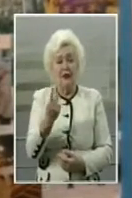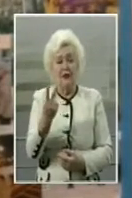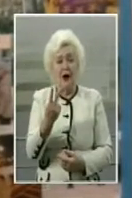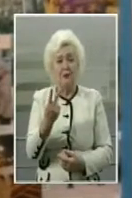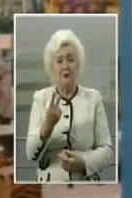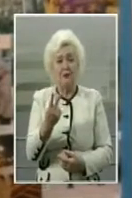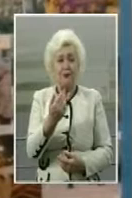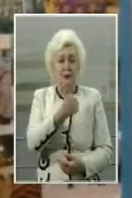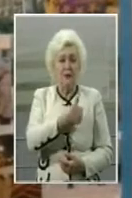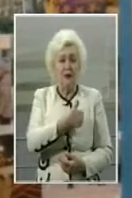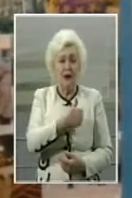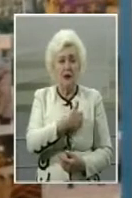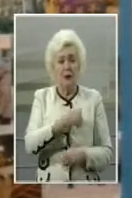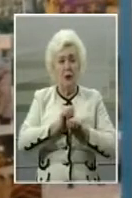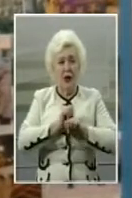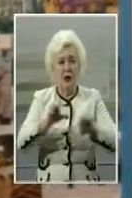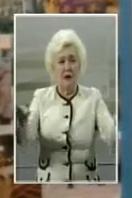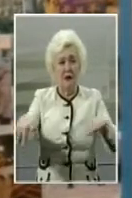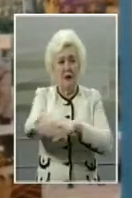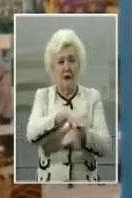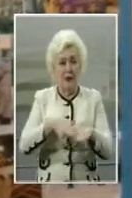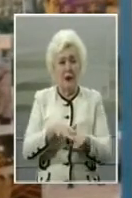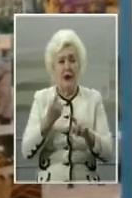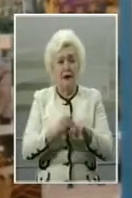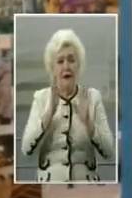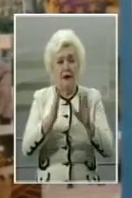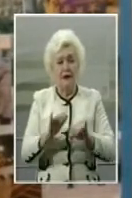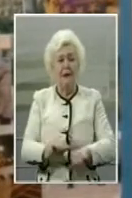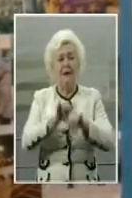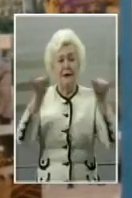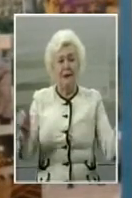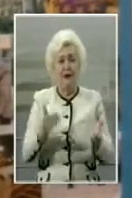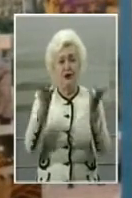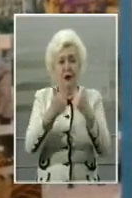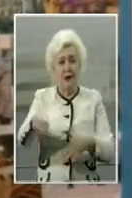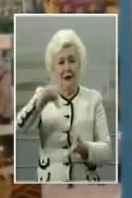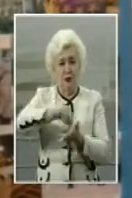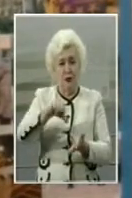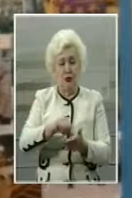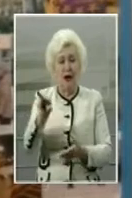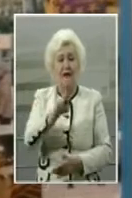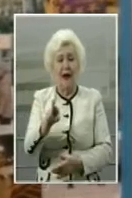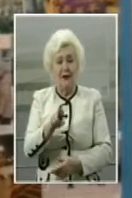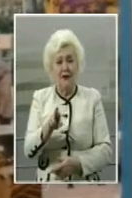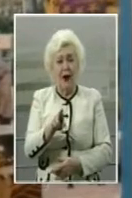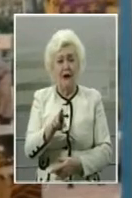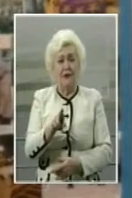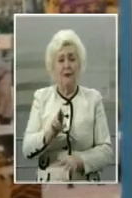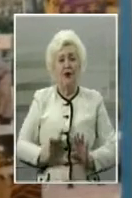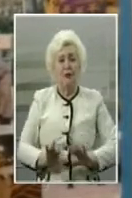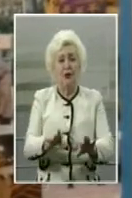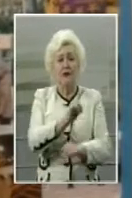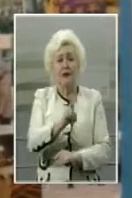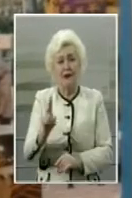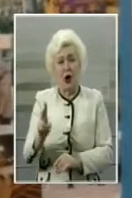перші дві спроби, от скажімо так, розігнати Майдан, який лише збільшив кількість учасників, тобто це січень, в процесі